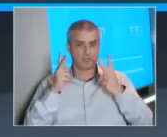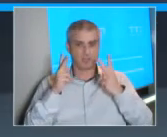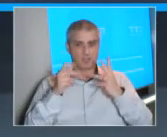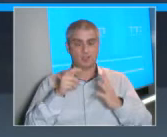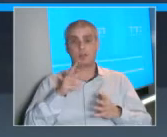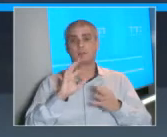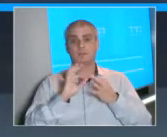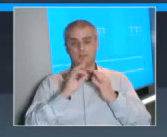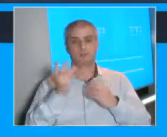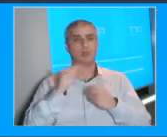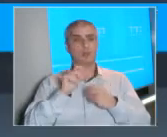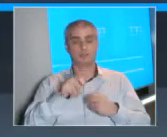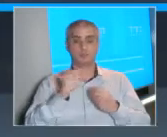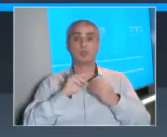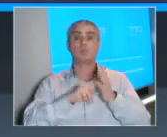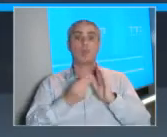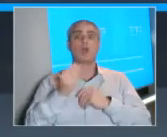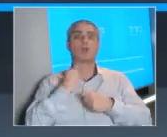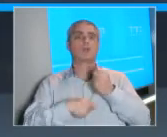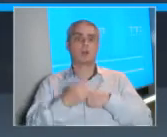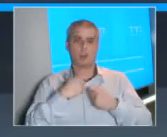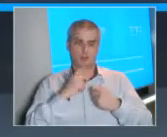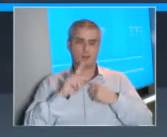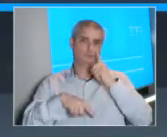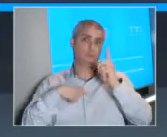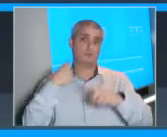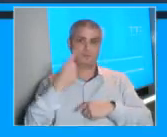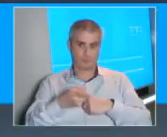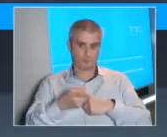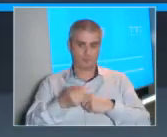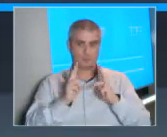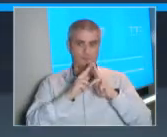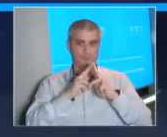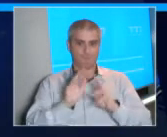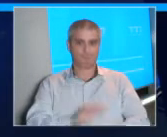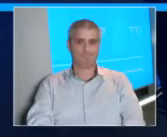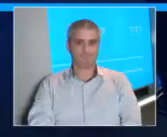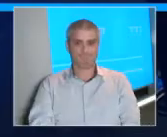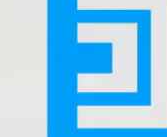ערוץ כנסת ביוטיוב, עוד כנסת, עוד פוליטיקה, עוד כלכלה. גם בשבוע הבא, ניפגש.